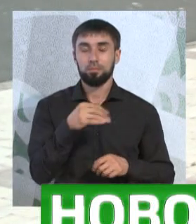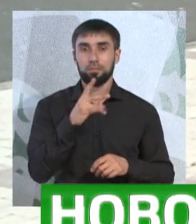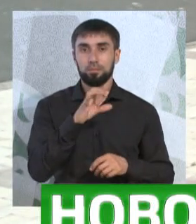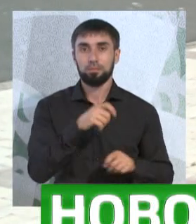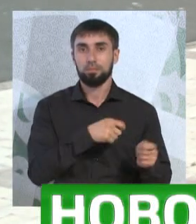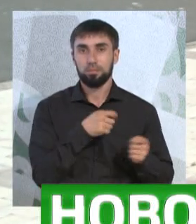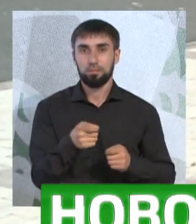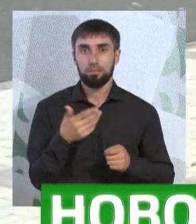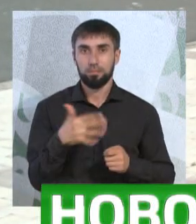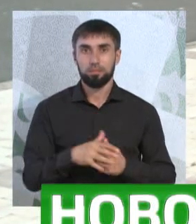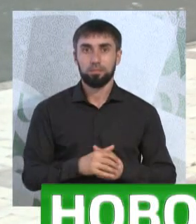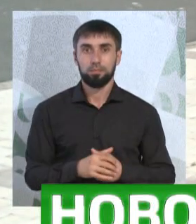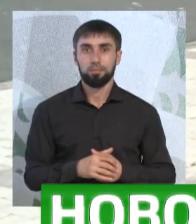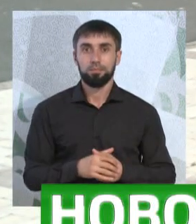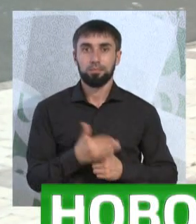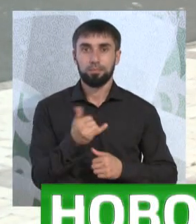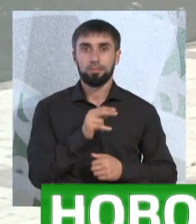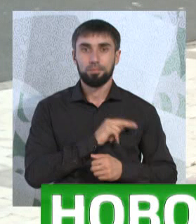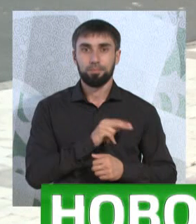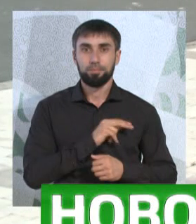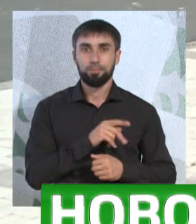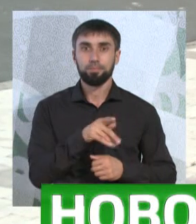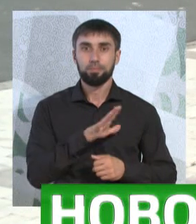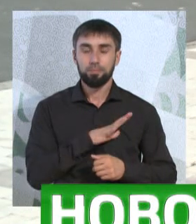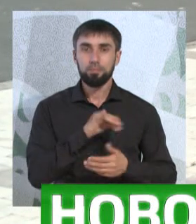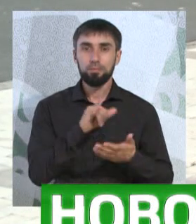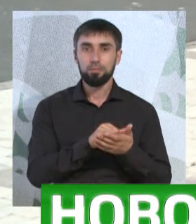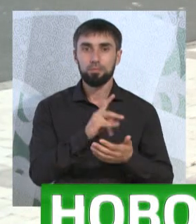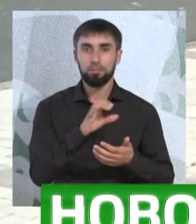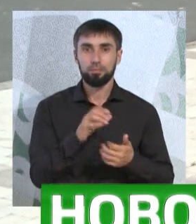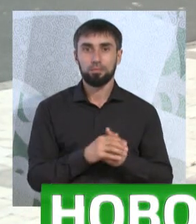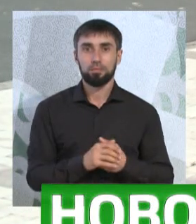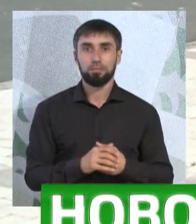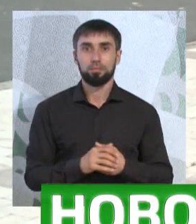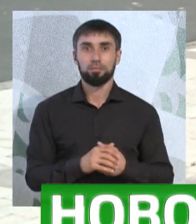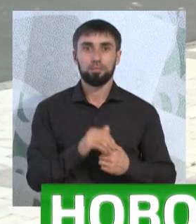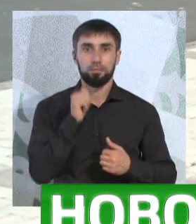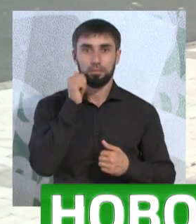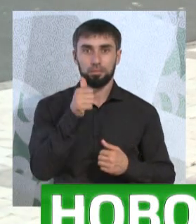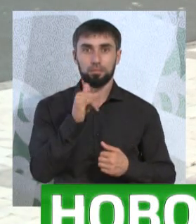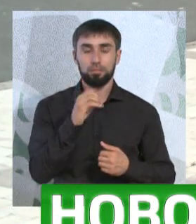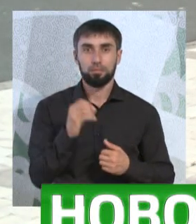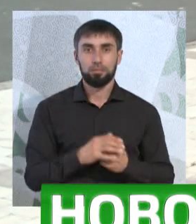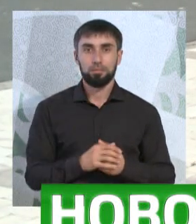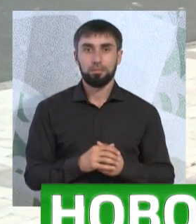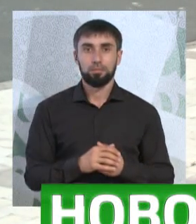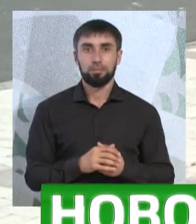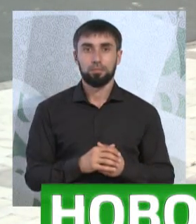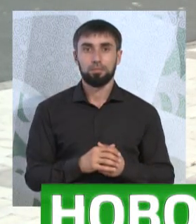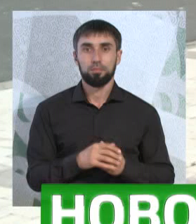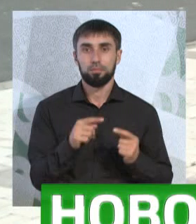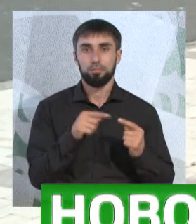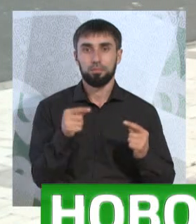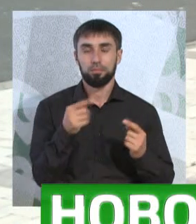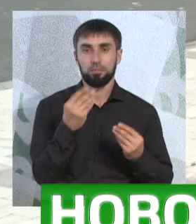насос доставили. Сегодня рабочие работали, поставили этот насос. Завтра уже в течение дня, уже